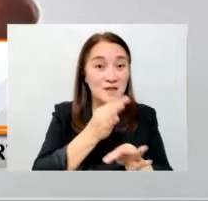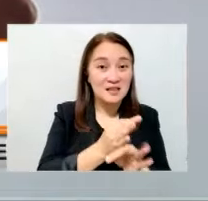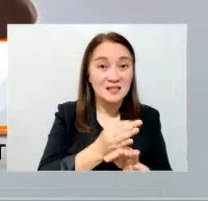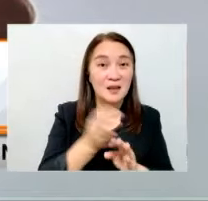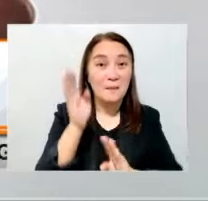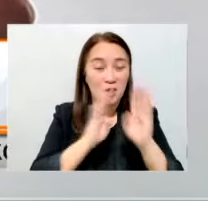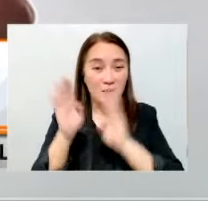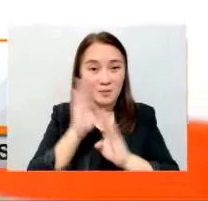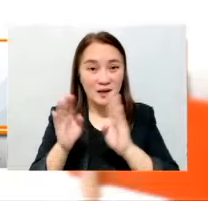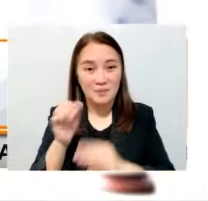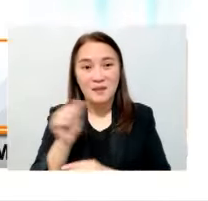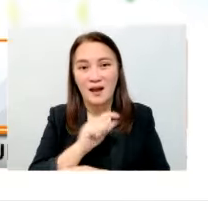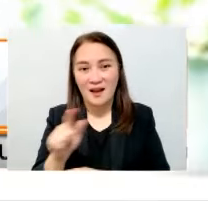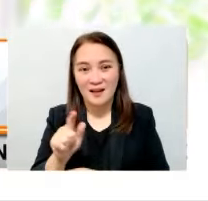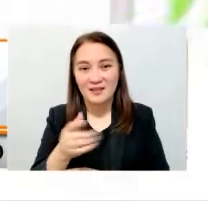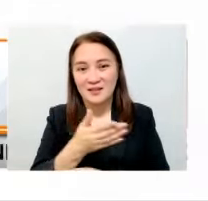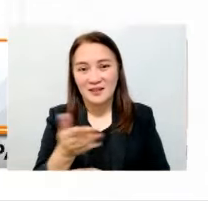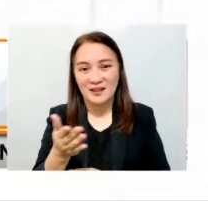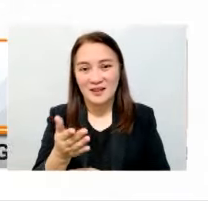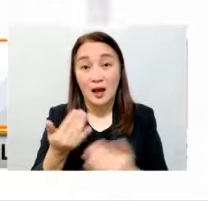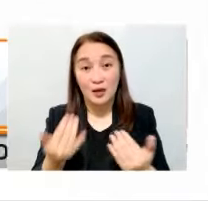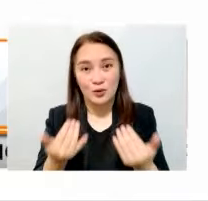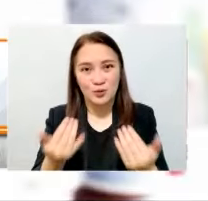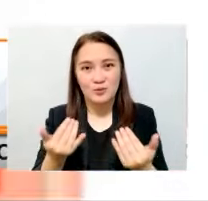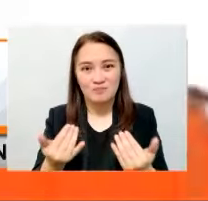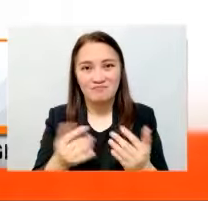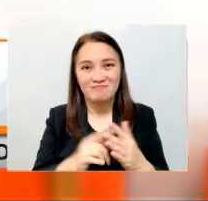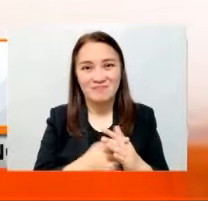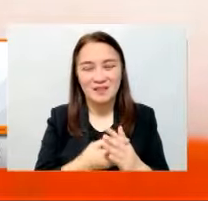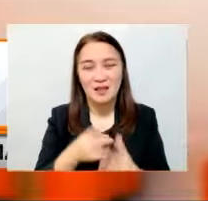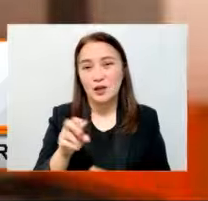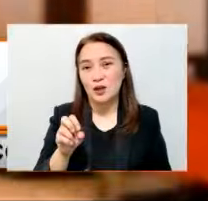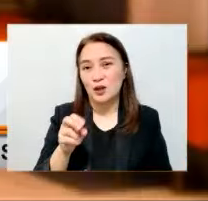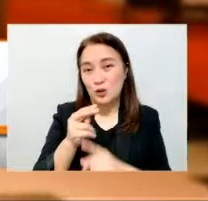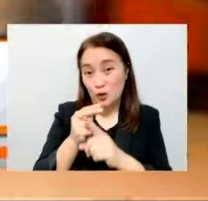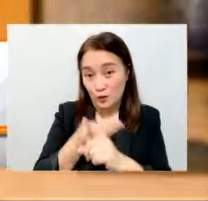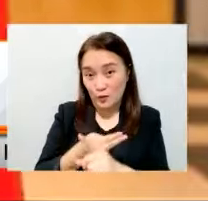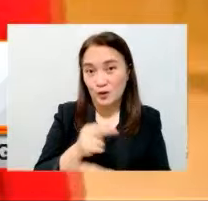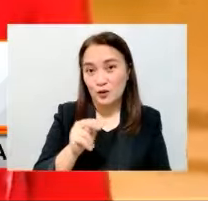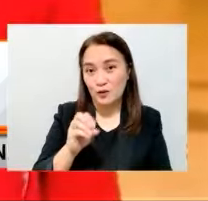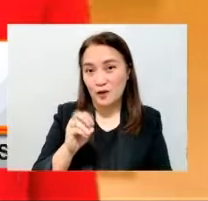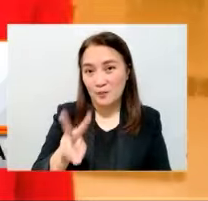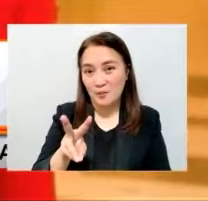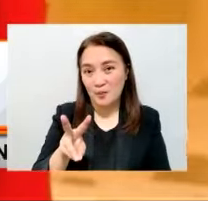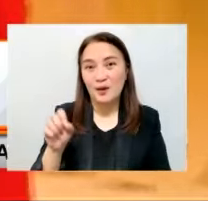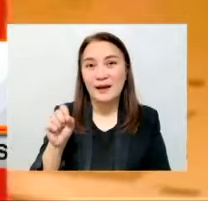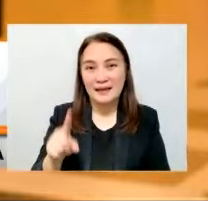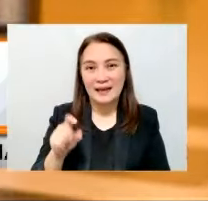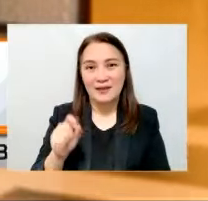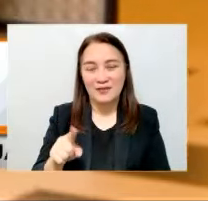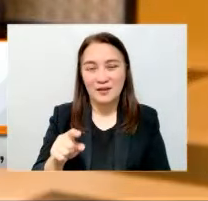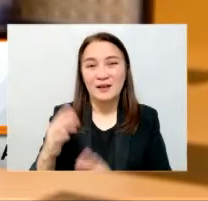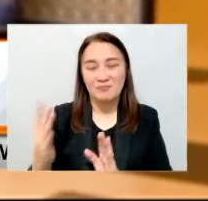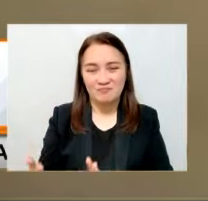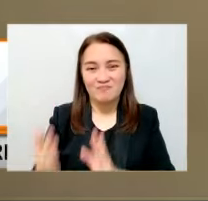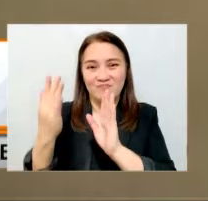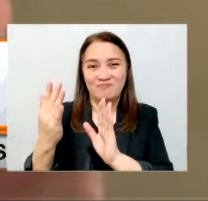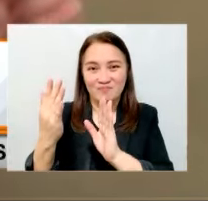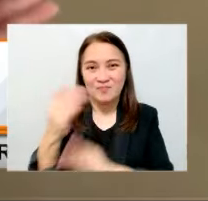mga kapatid at Simula nga po ngayong November 11 i-level up na natin ang harapan tuwing hapon sa muling